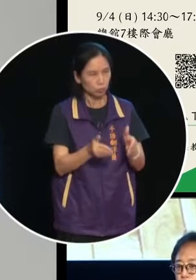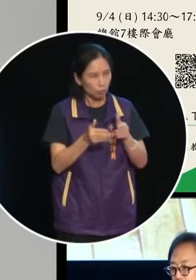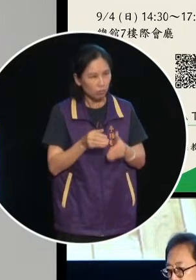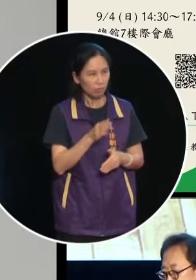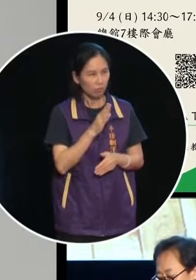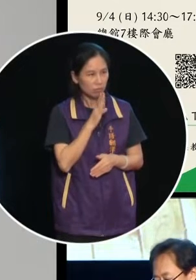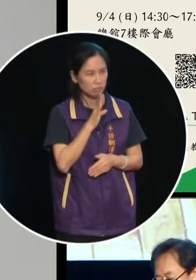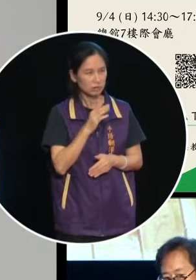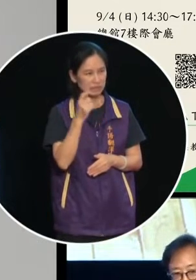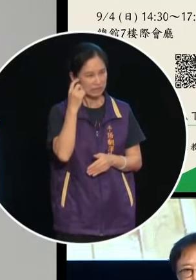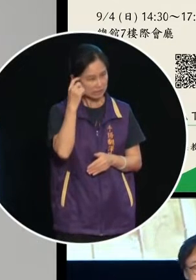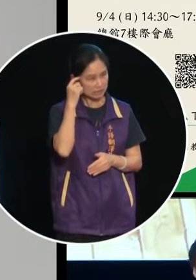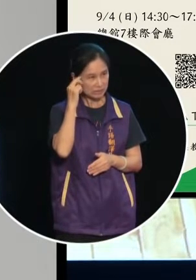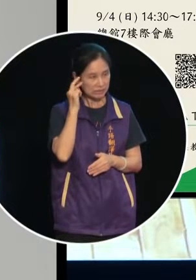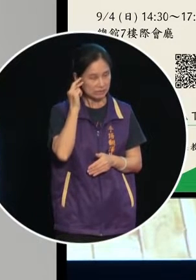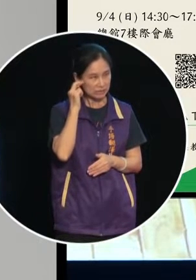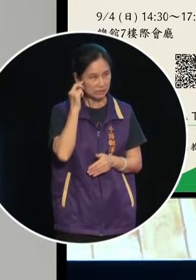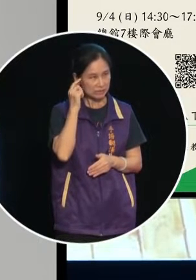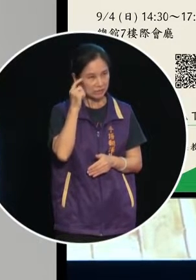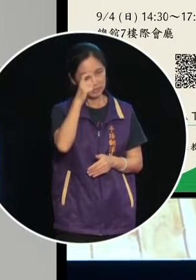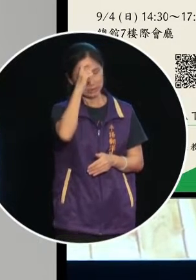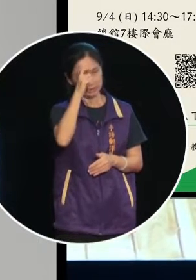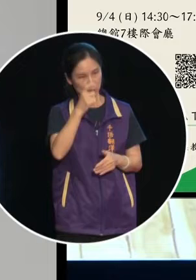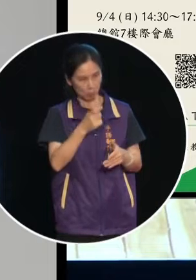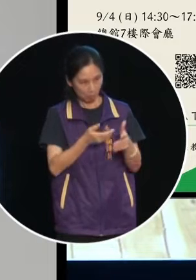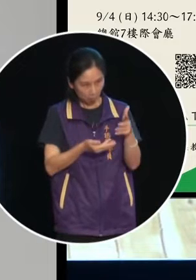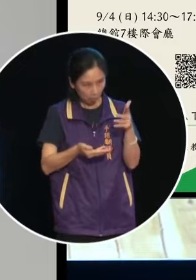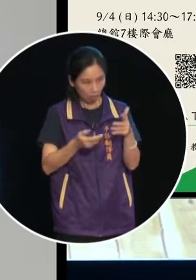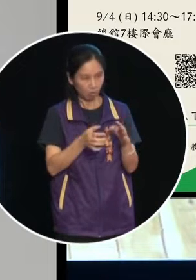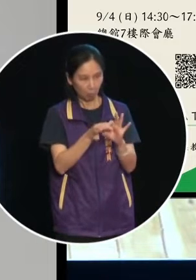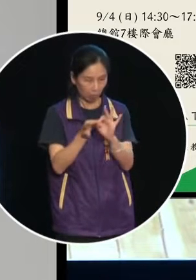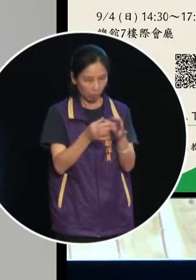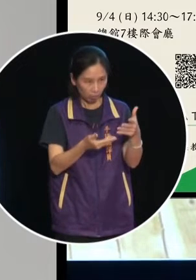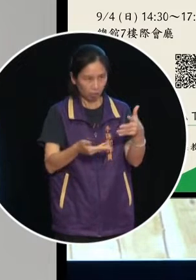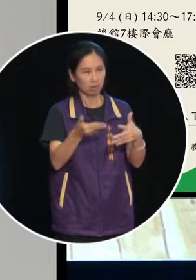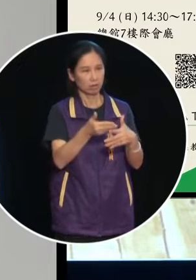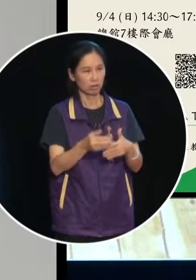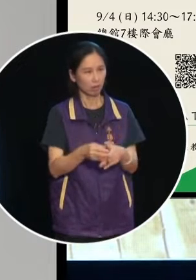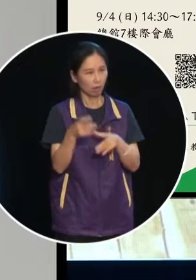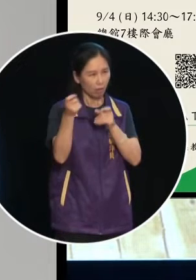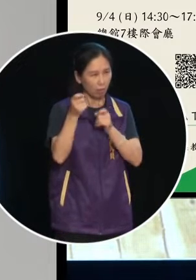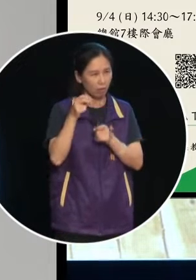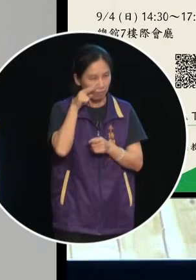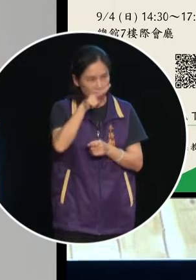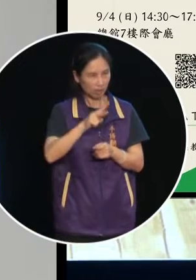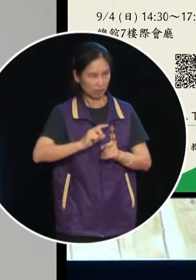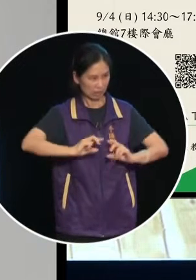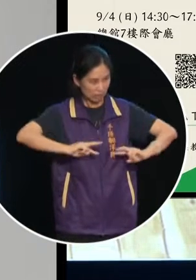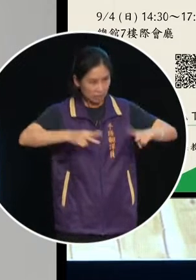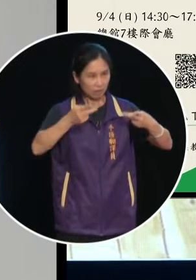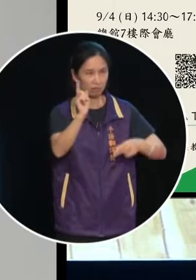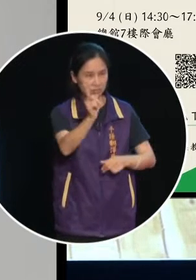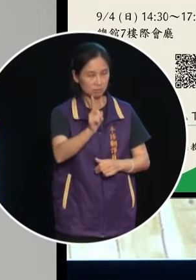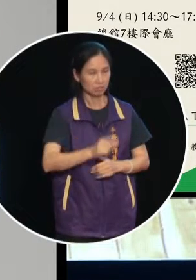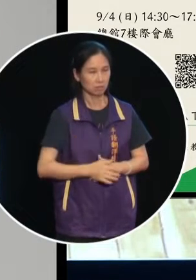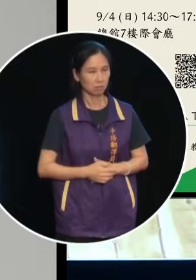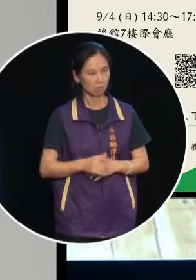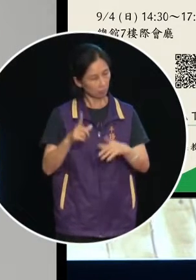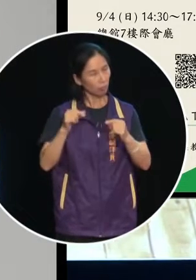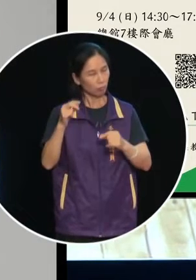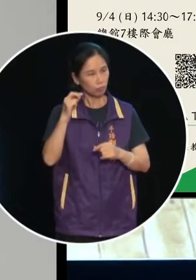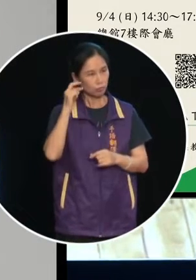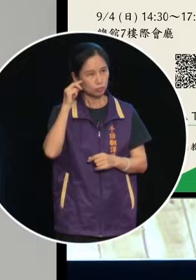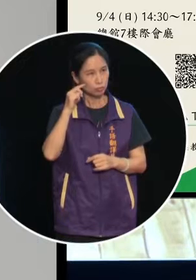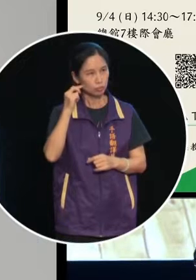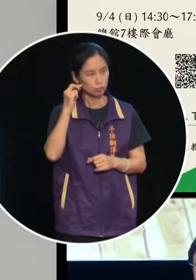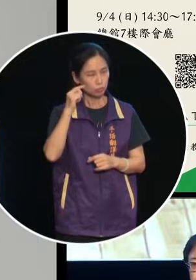高。那第一件是最近看得到很大的改变，日本人也觉得台日关系是